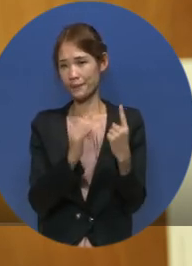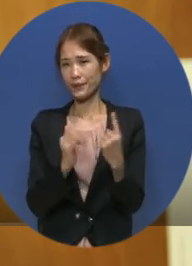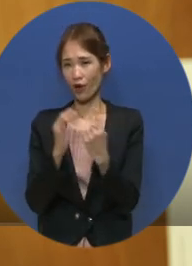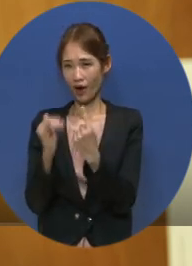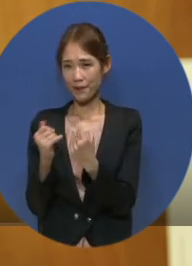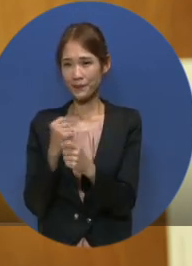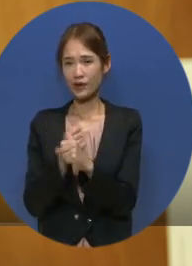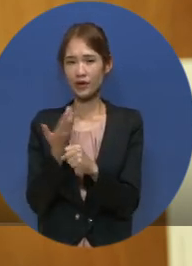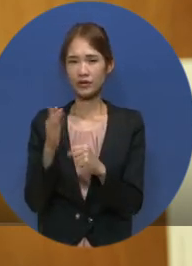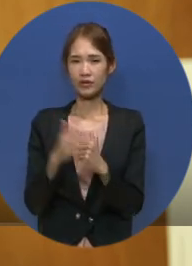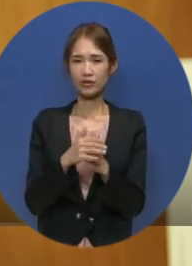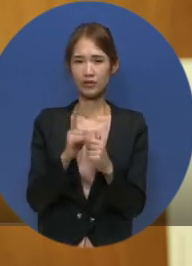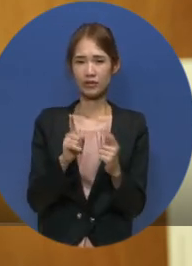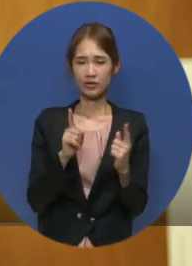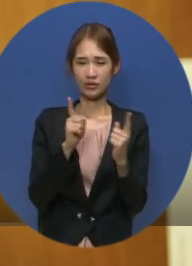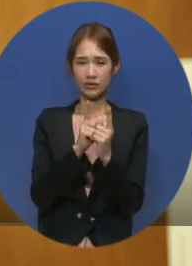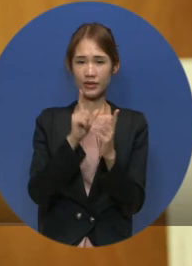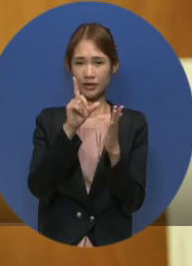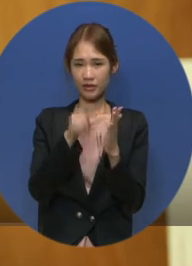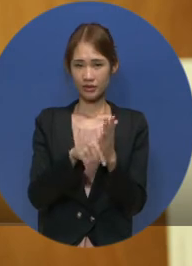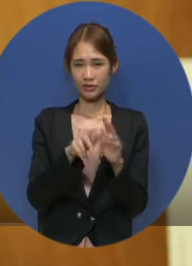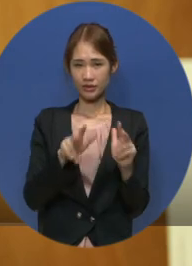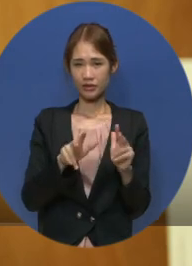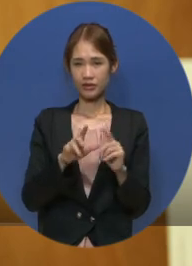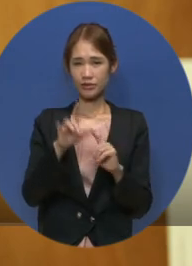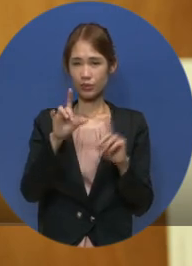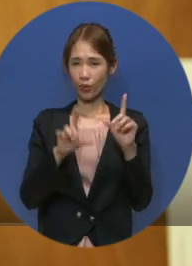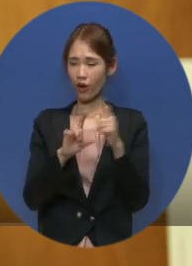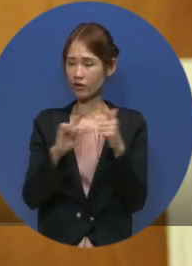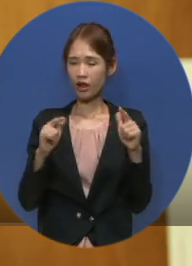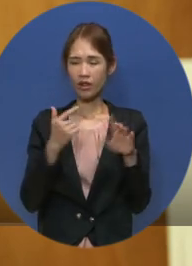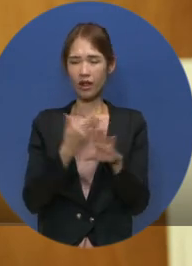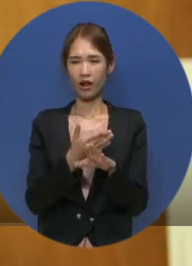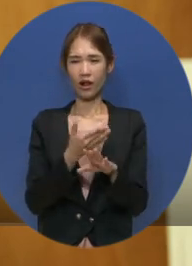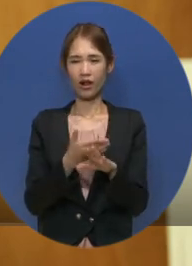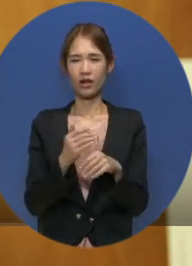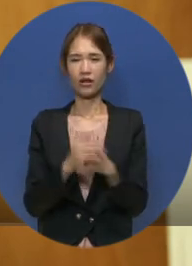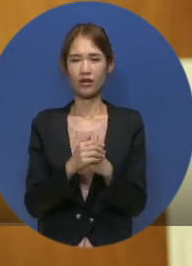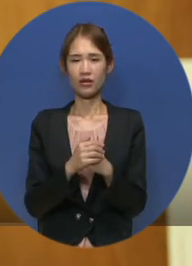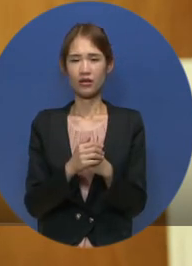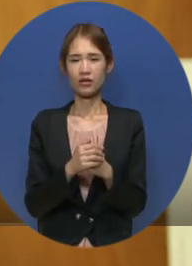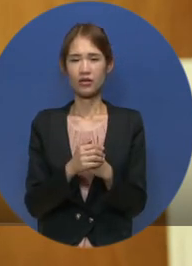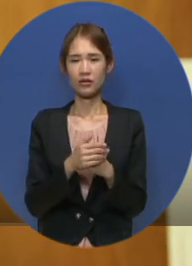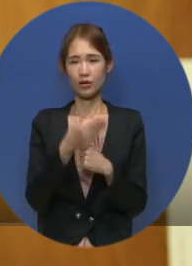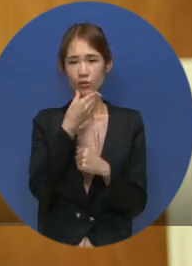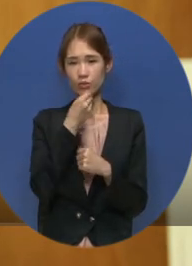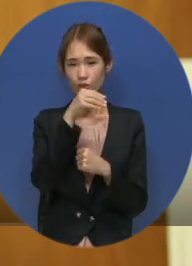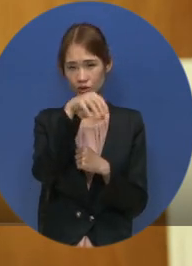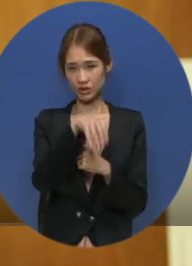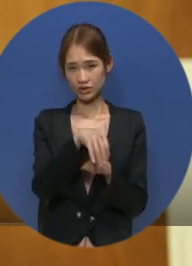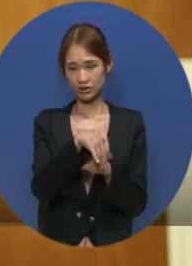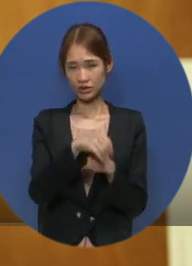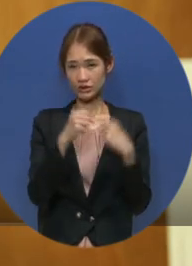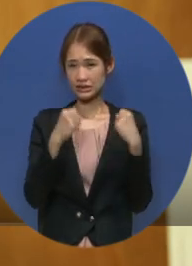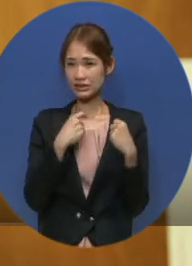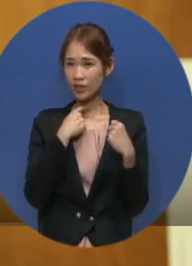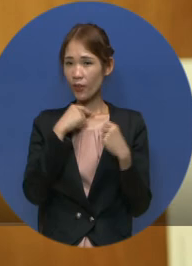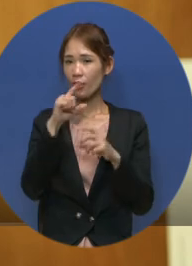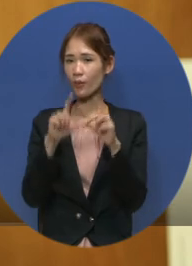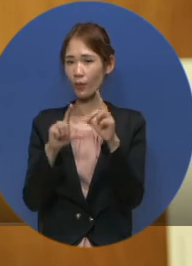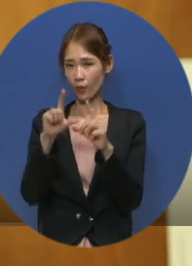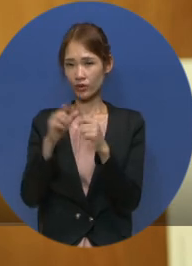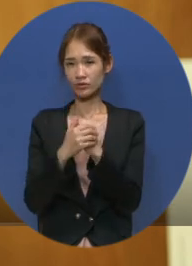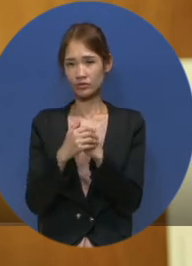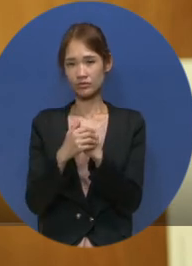건데요. 거기서 봤을 때의 모습과 지금은 너무나 다릅니다. 이제 복지관에서 이제 어떠한 한 시설에 있을